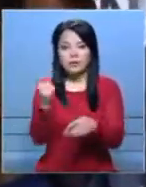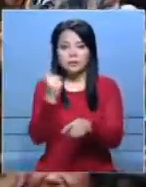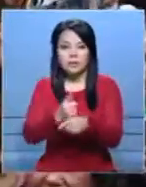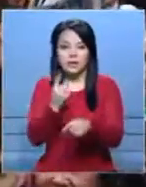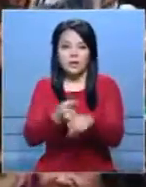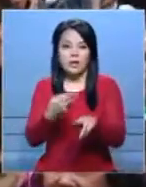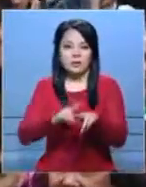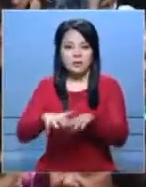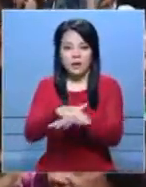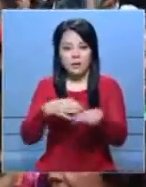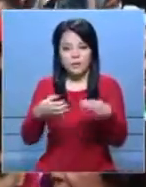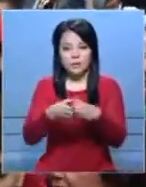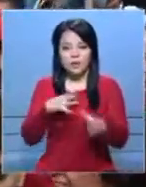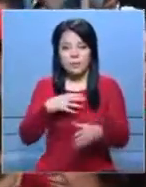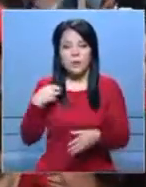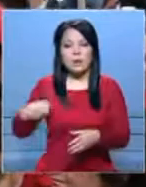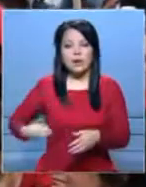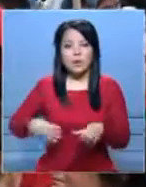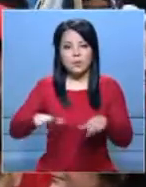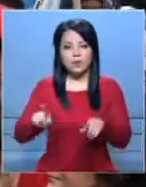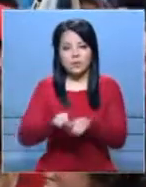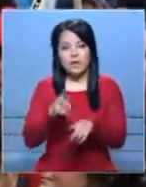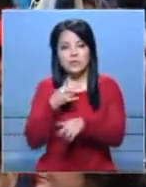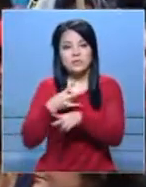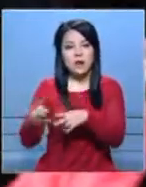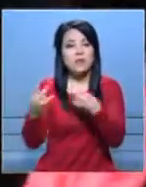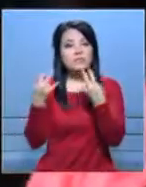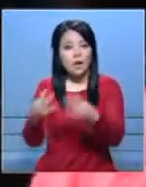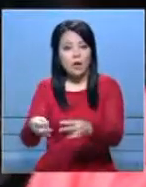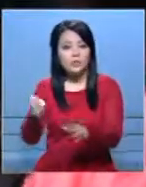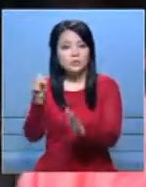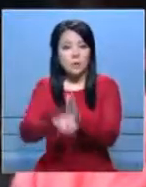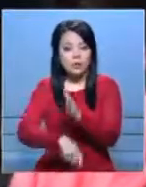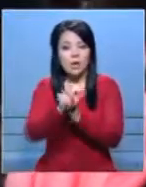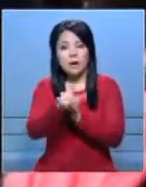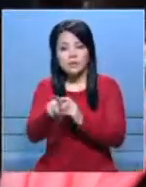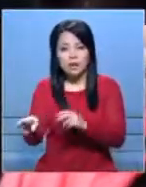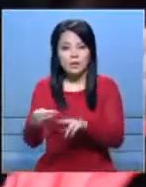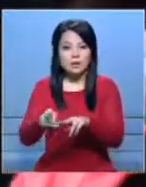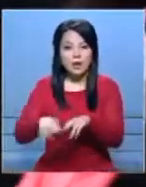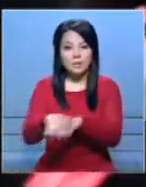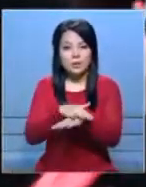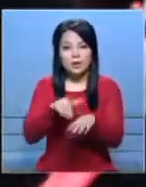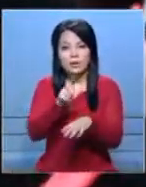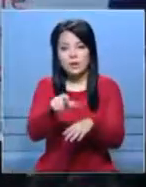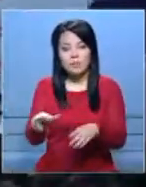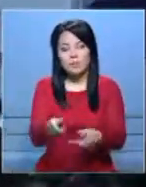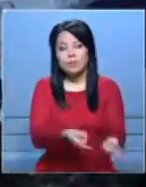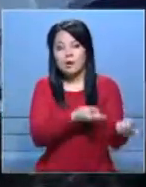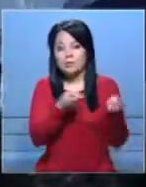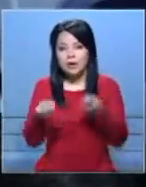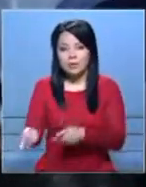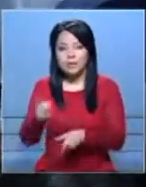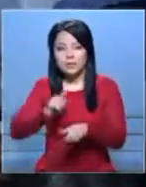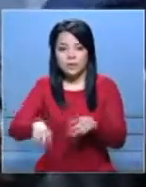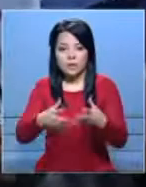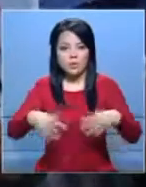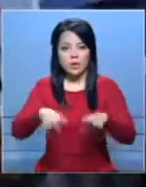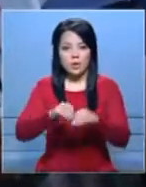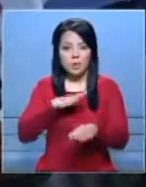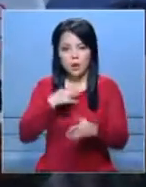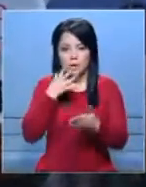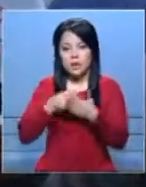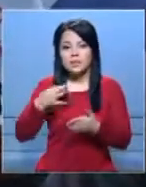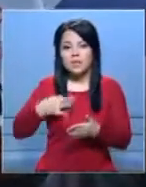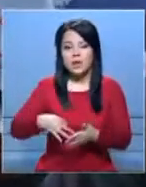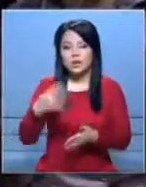Париждегі лаңкестік әрекеттерден кейінгі үрейге қарамастан жергілікті жұрт алаңға отбасы мүшелерін түгел өртіп келген. Мәселен, Сами Салем 4 баласын алып